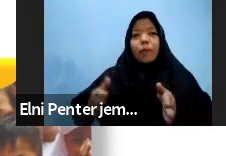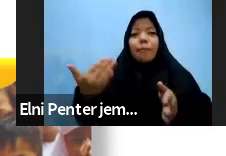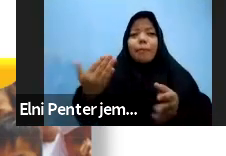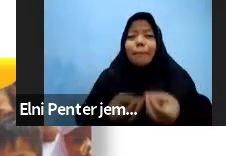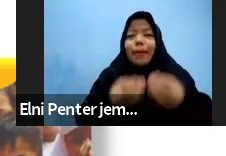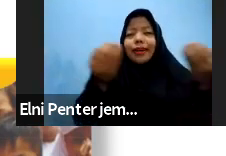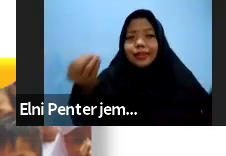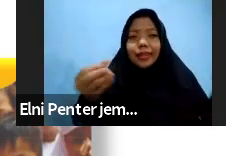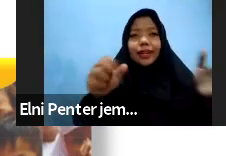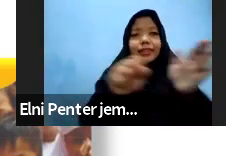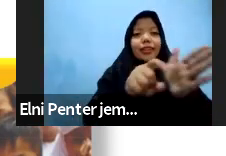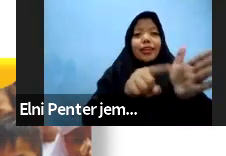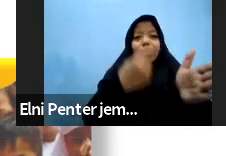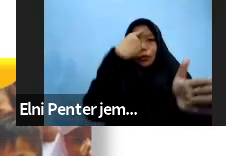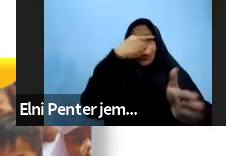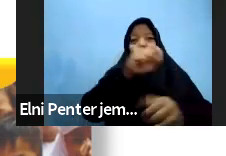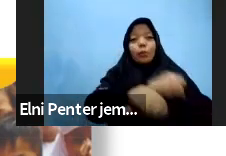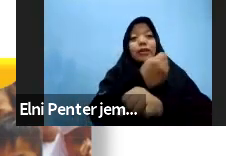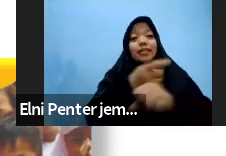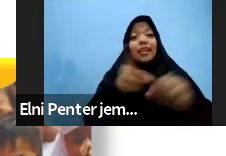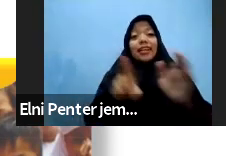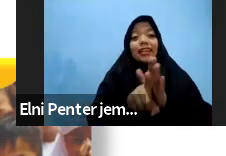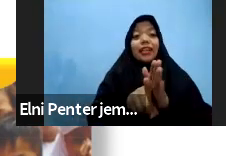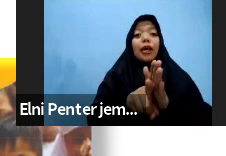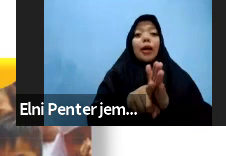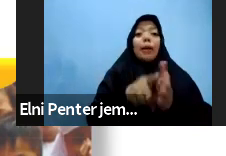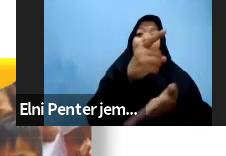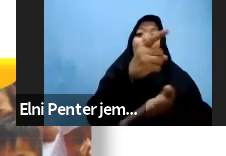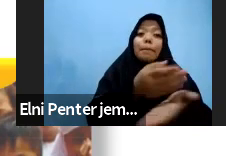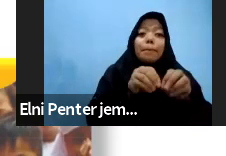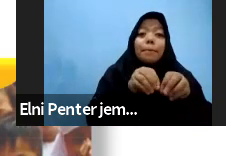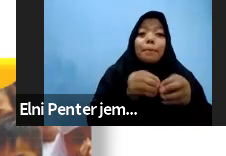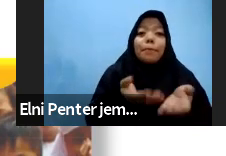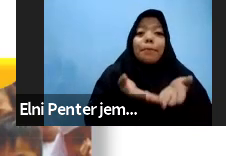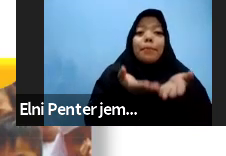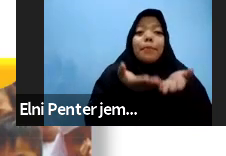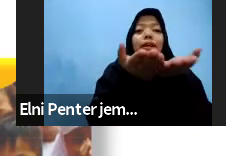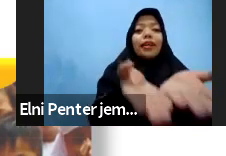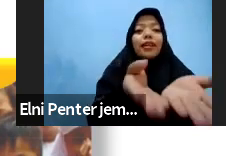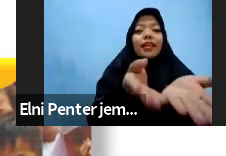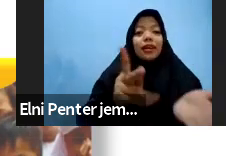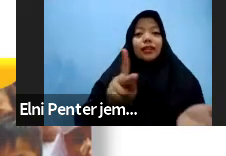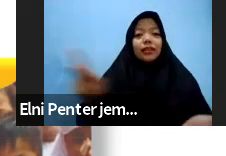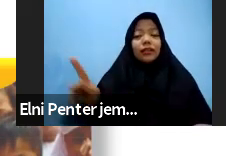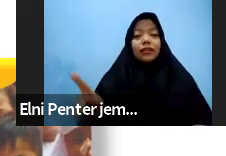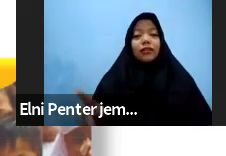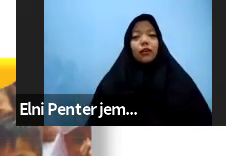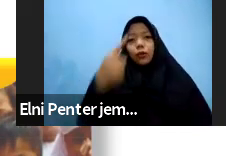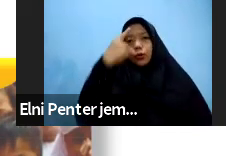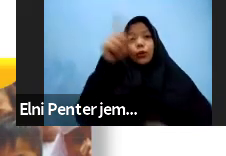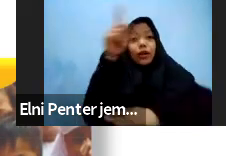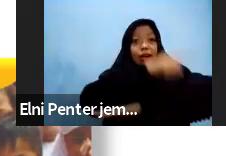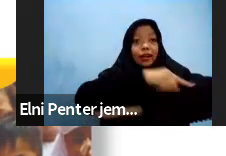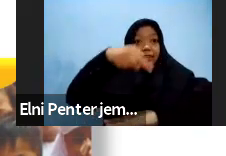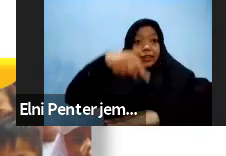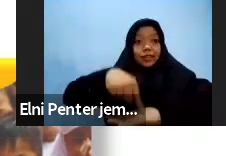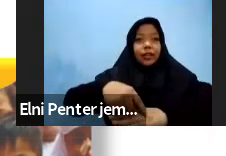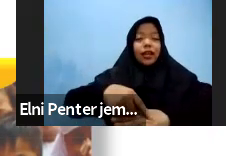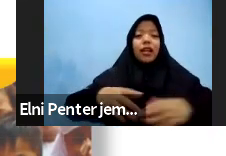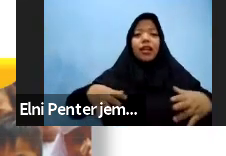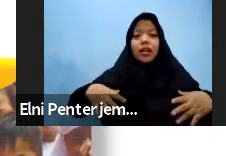pas bila dibagikan sehingga teman-teman begitu hari ini libur besok itu langsung bikin